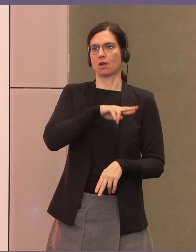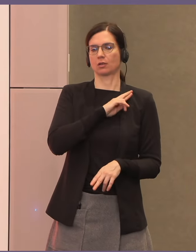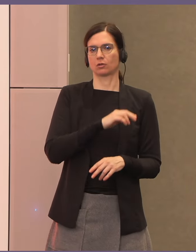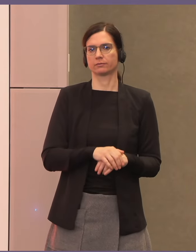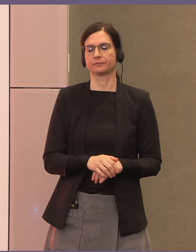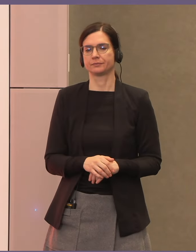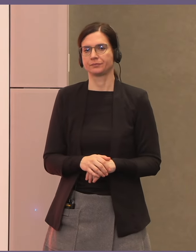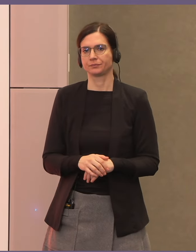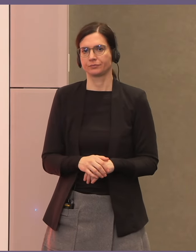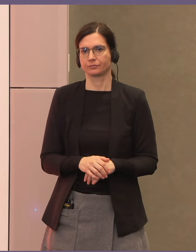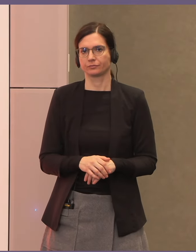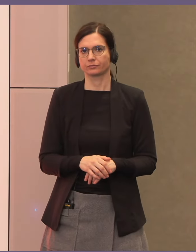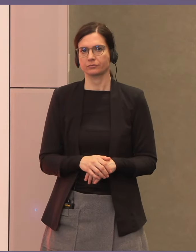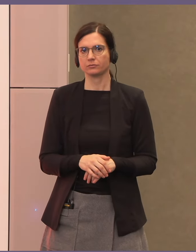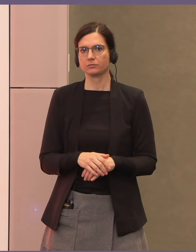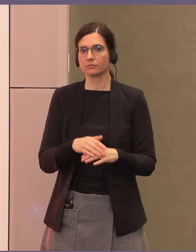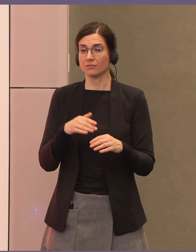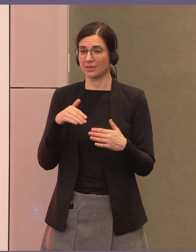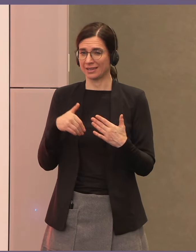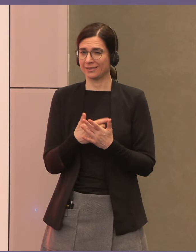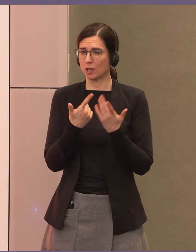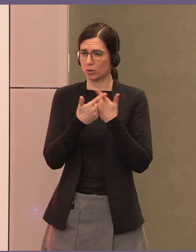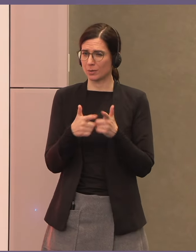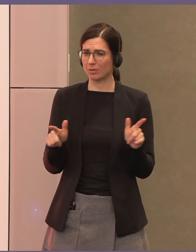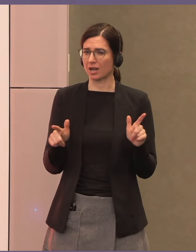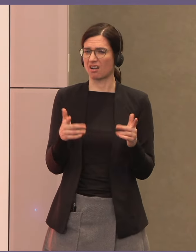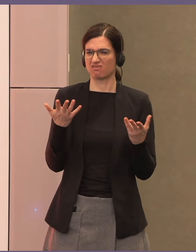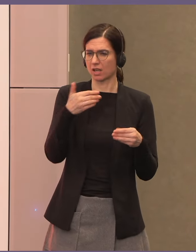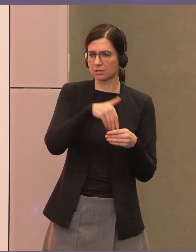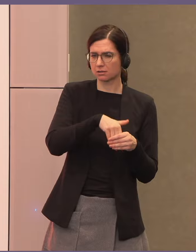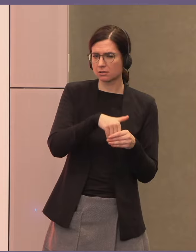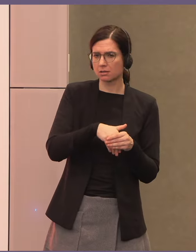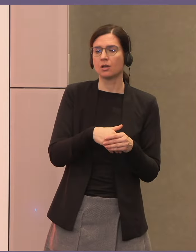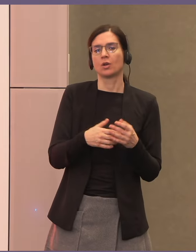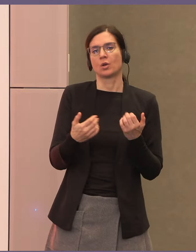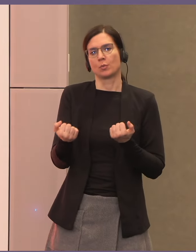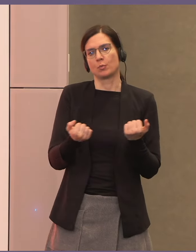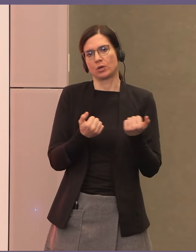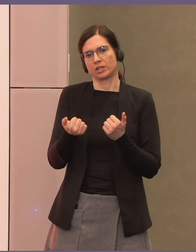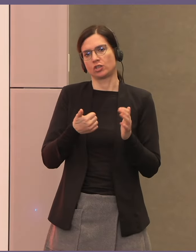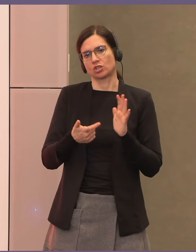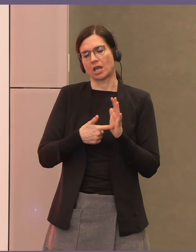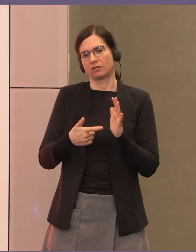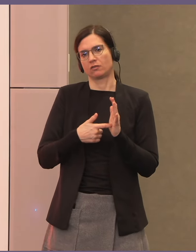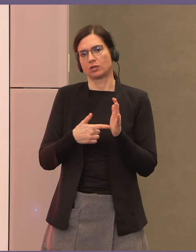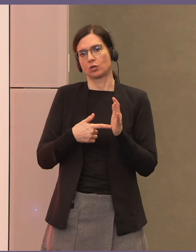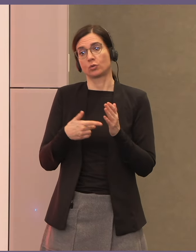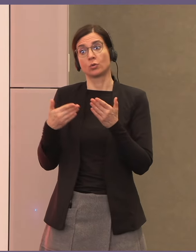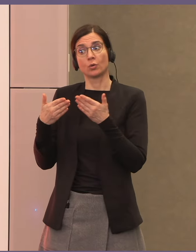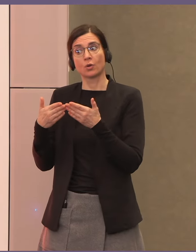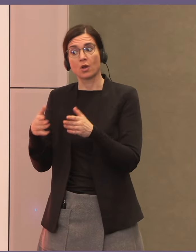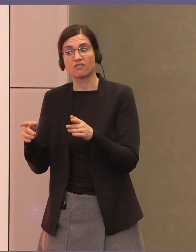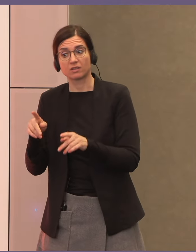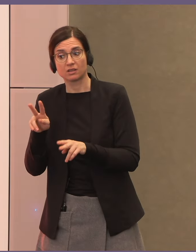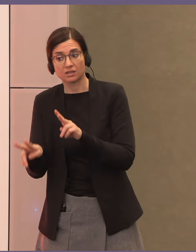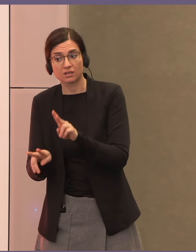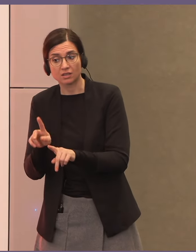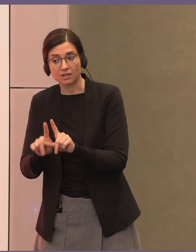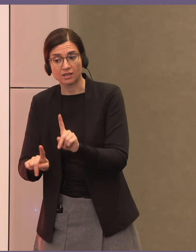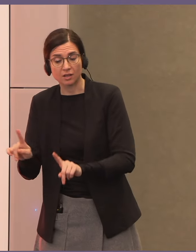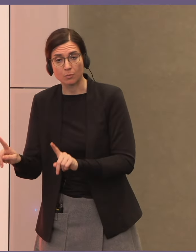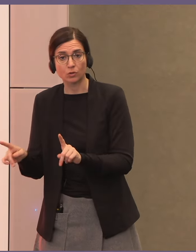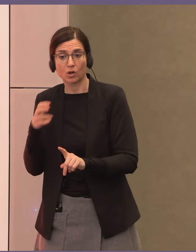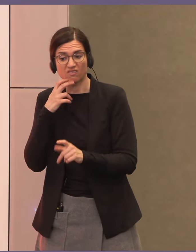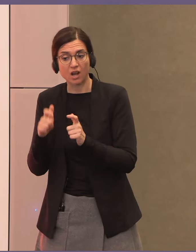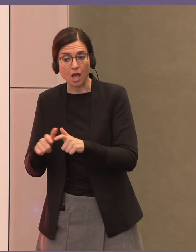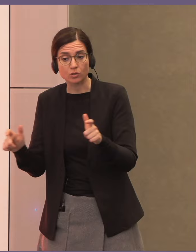Zweitens wird Seiten von neoliberalen Akteuren politische Anforderungen nach Ausbau öffentlicher Kinderbetreuung formuliert,